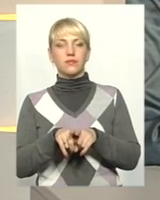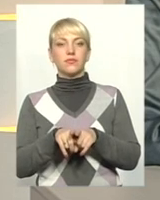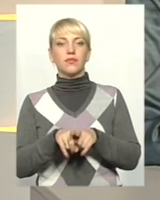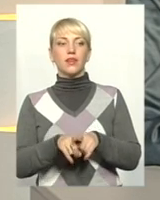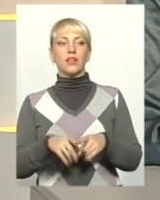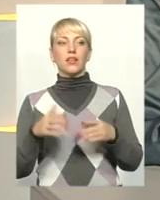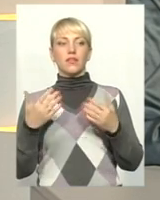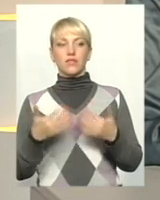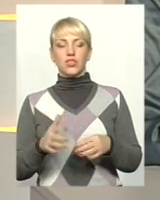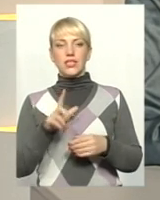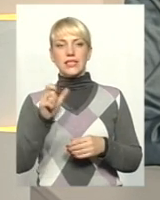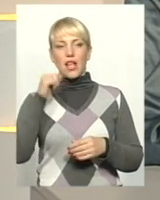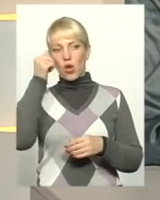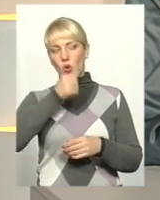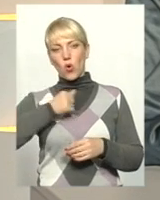вже за роки,